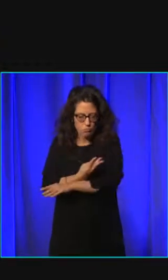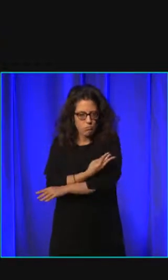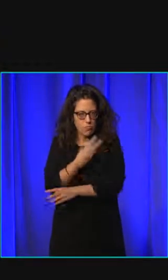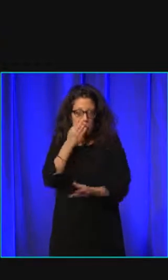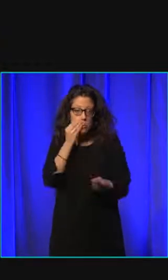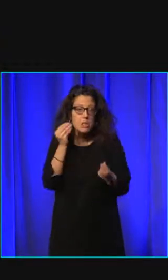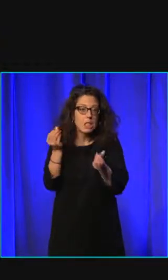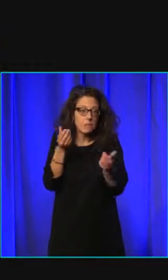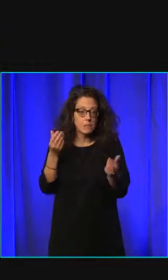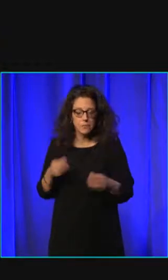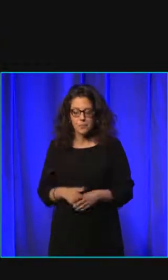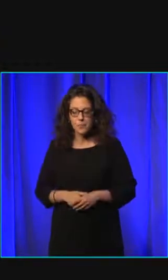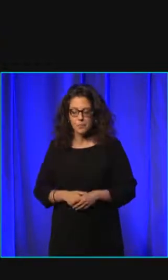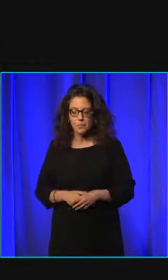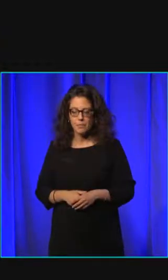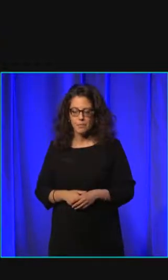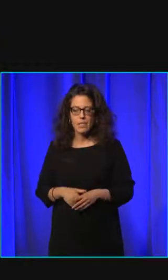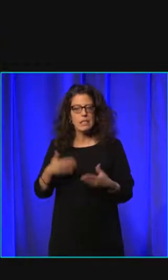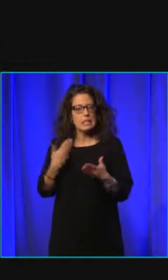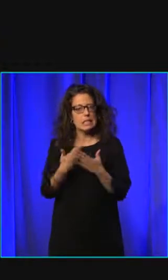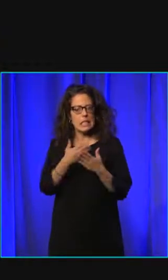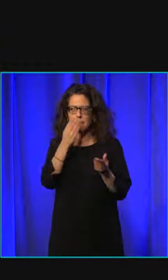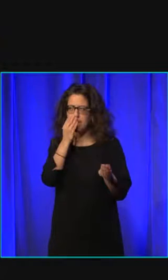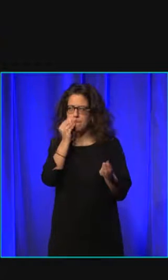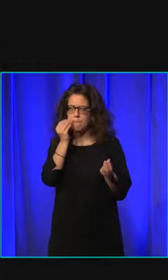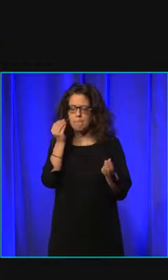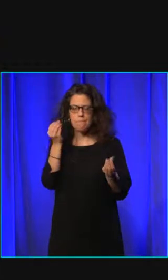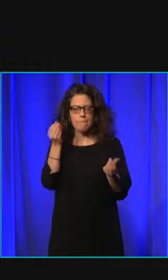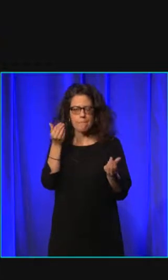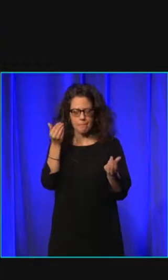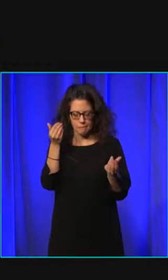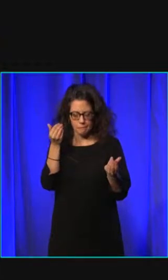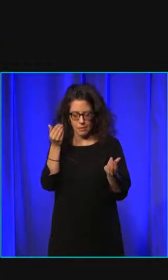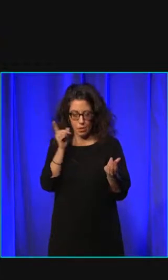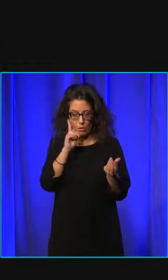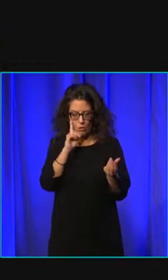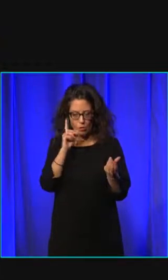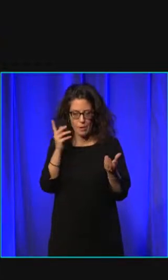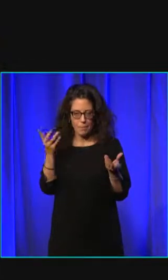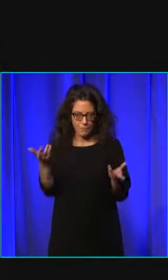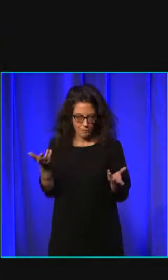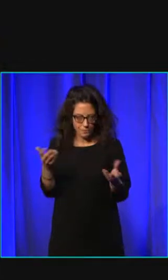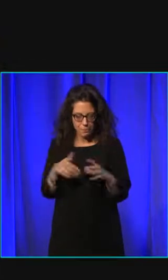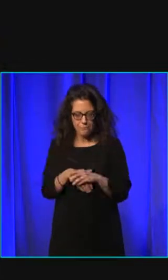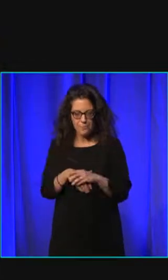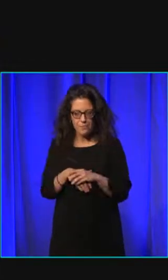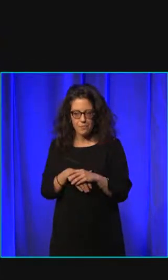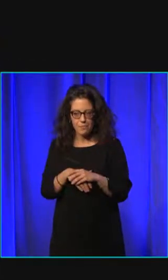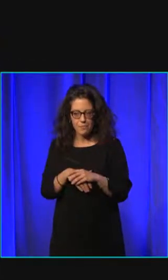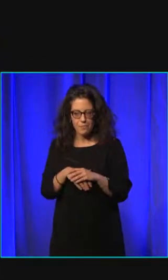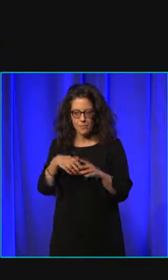l'on ressent, en fait, ce serait le résultat de l'estimation des